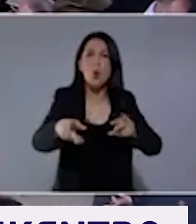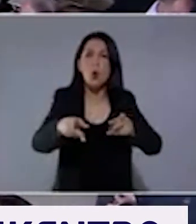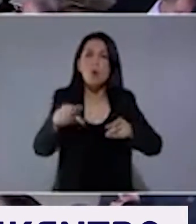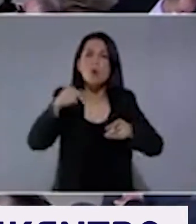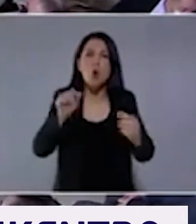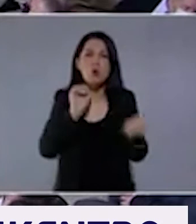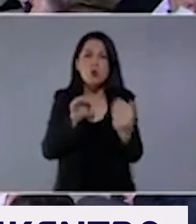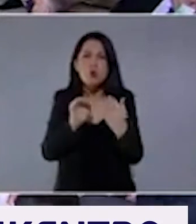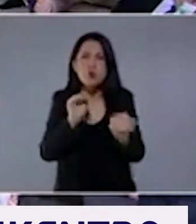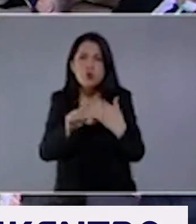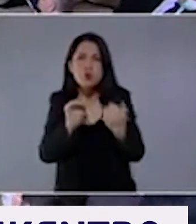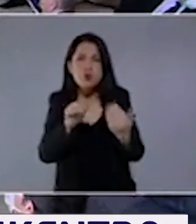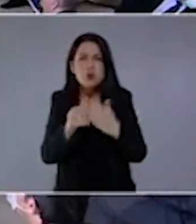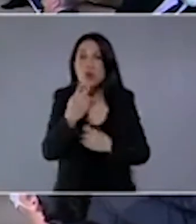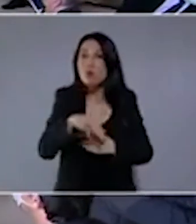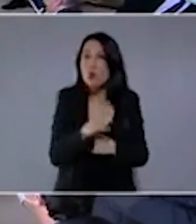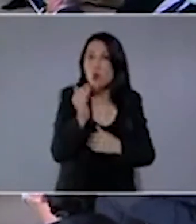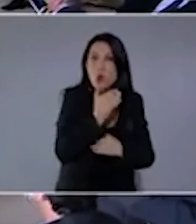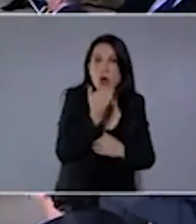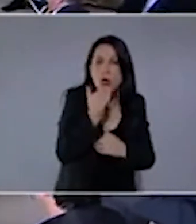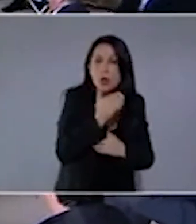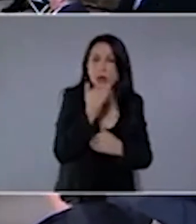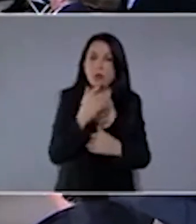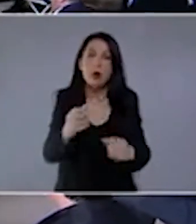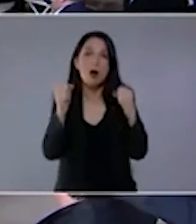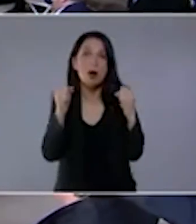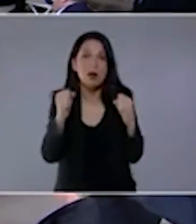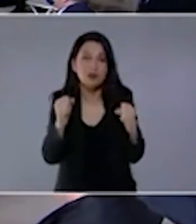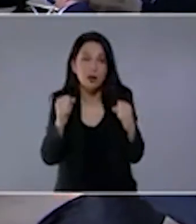έχει, έχει προβλήματα κυκλοφοριακά και αυτός ο δρόμος δεν μπορεί να στραγγαλιστεί.